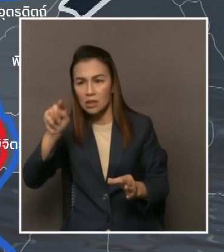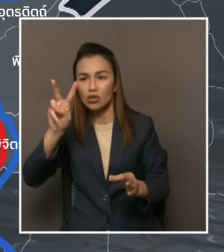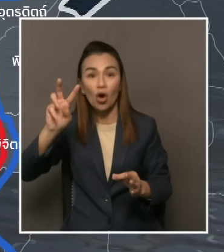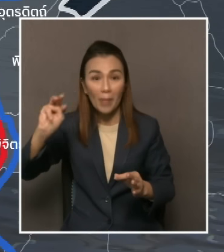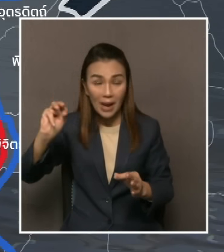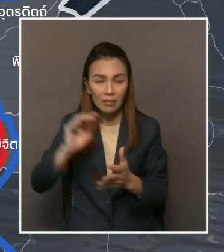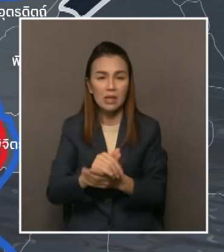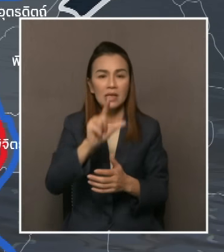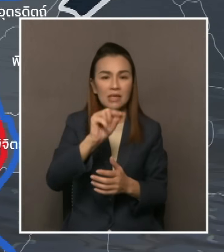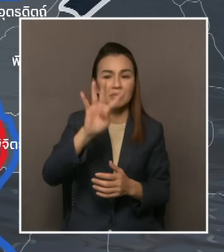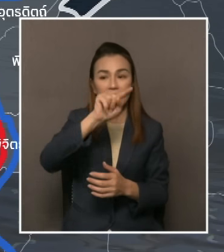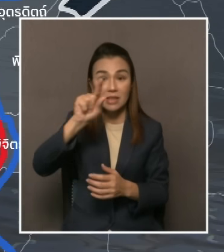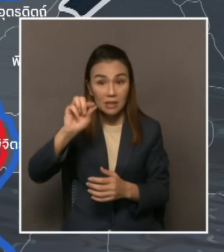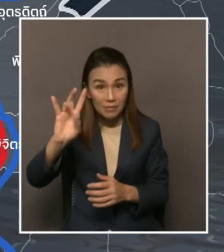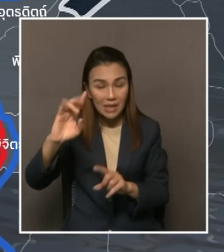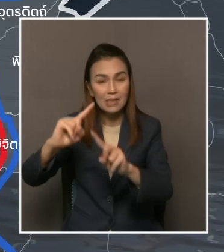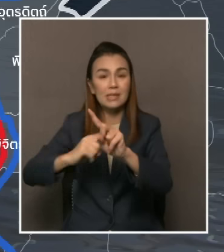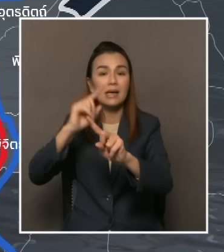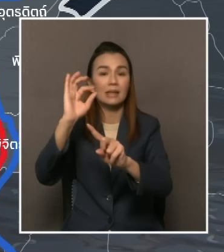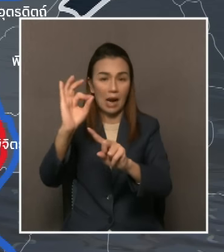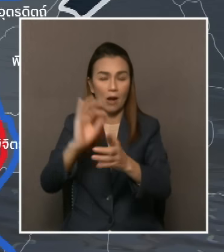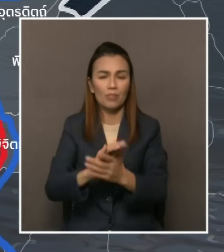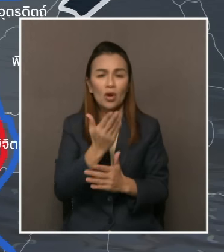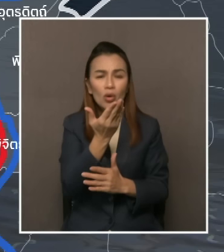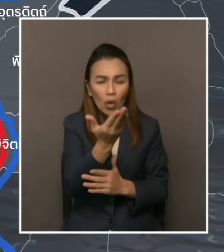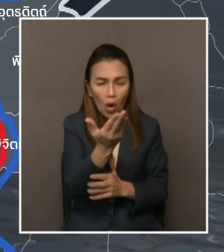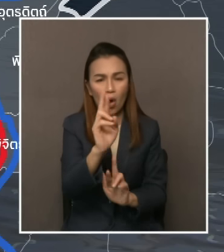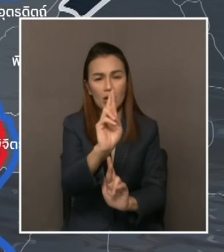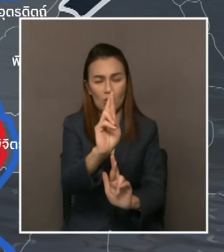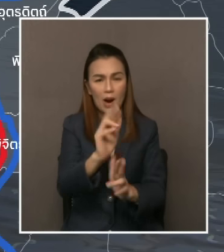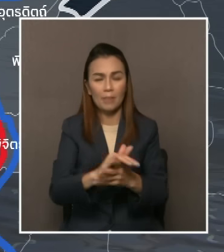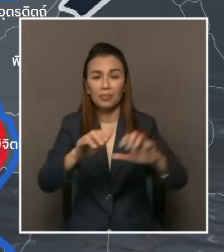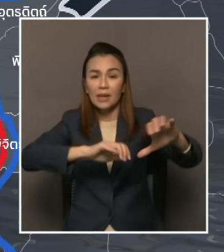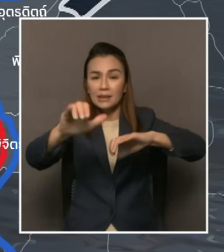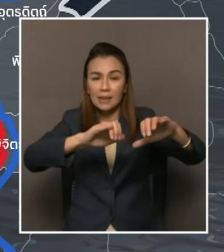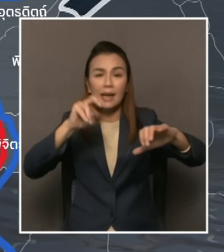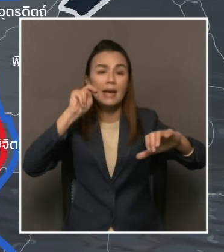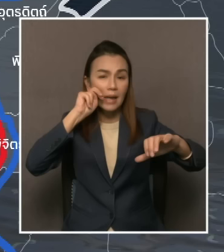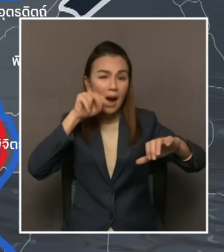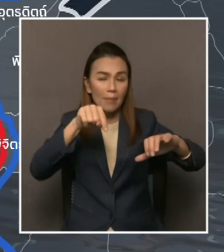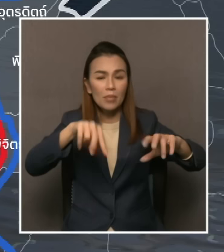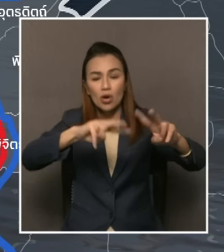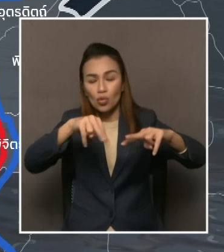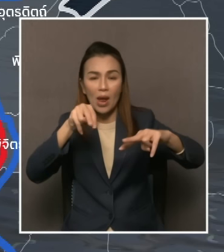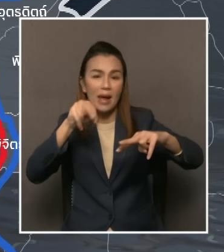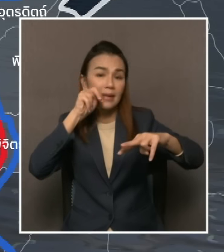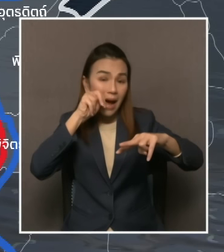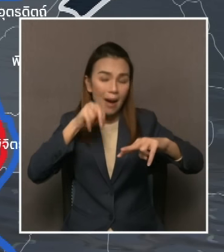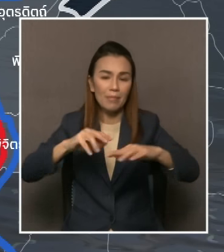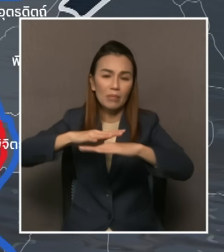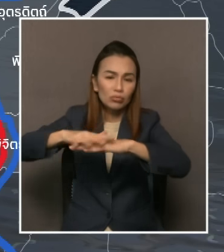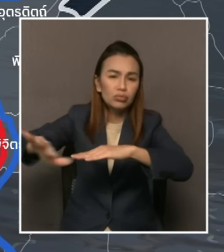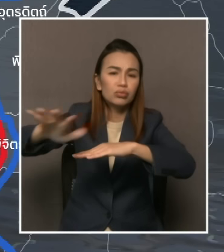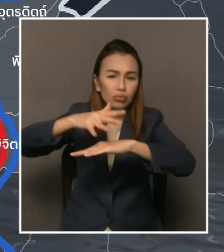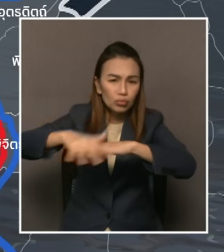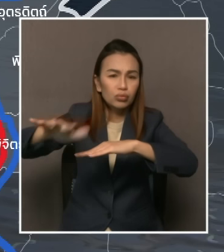27 กัยายนก็ขอให้หน่วยงานเฝ้าระว่าง ร่วมบริหารจัการน้ำเพื่อควบคุมบริมาณน้ำหายผ่านให้